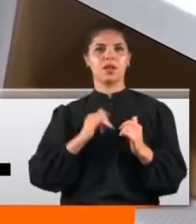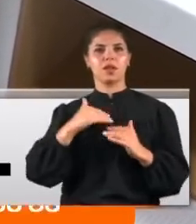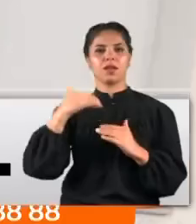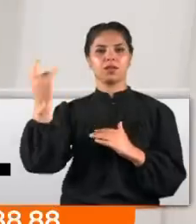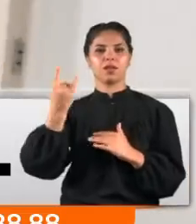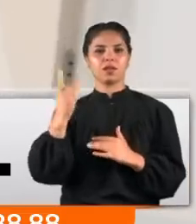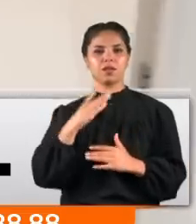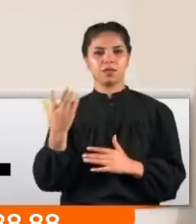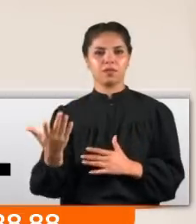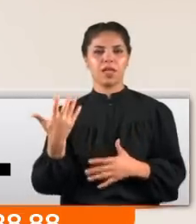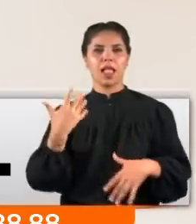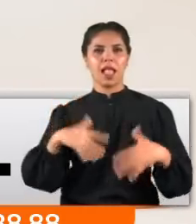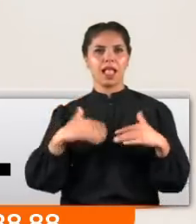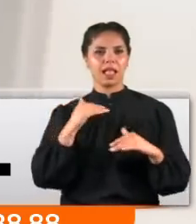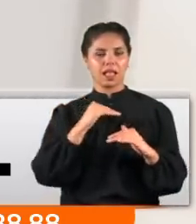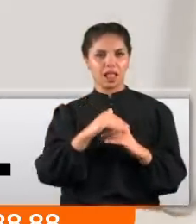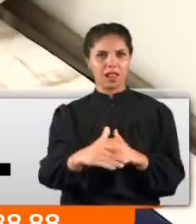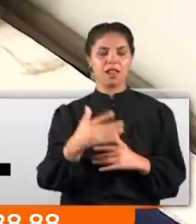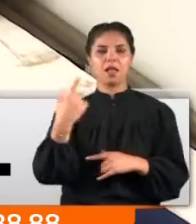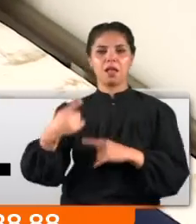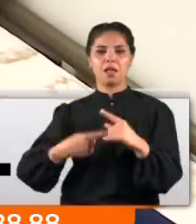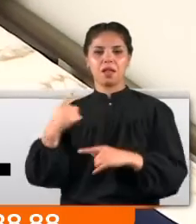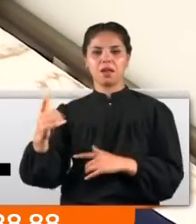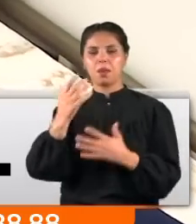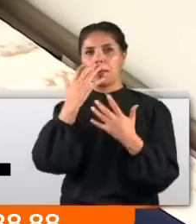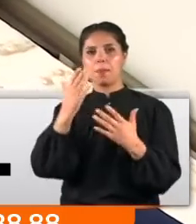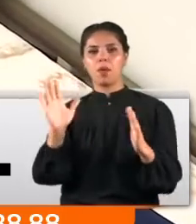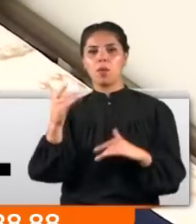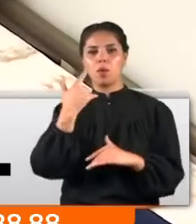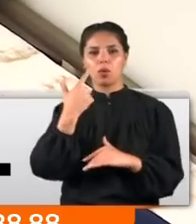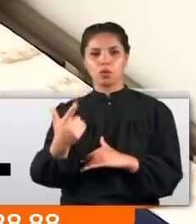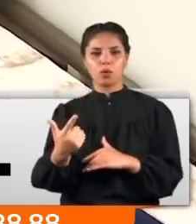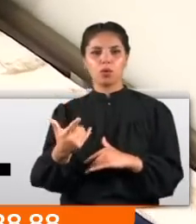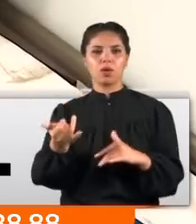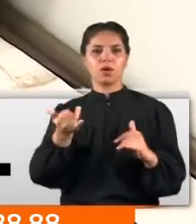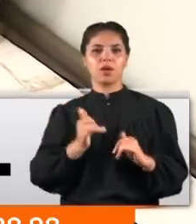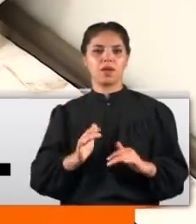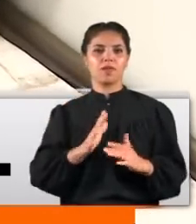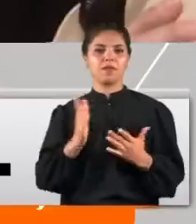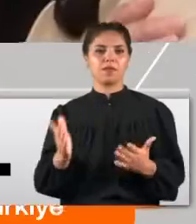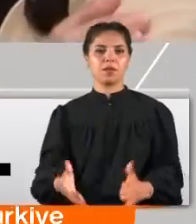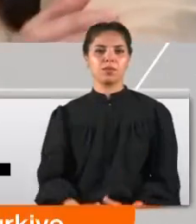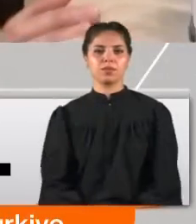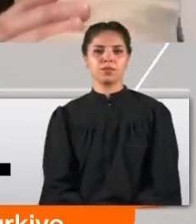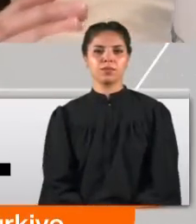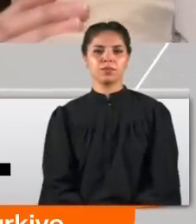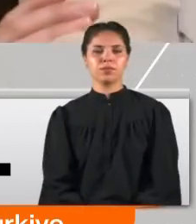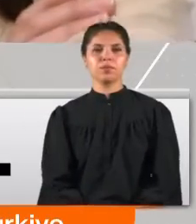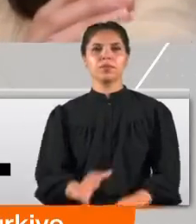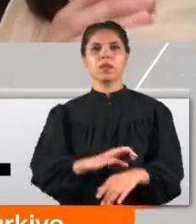dışarıda açıkçası. Hem engelliler hem de yakınları bakım odaları sayesinde rahat bir nefes alıyor. Hastaya